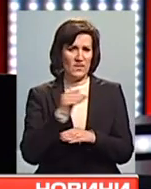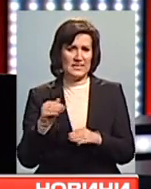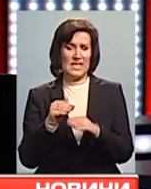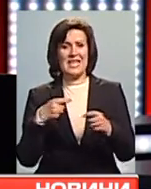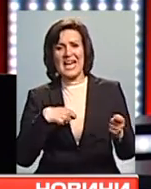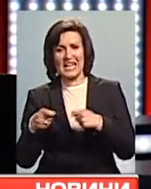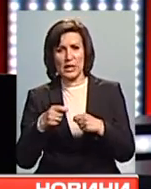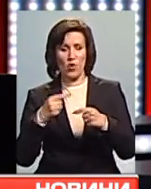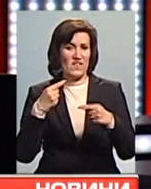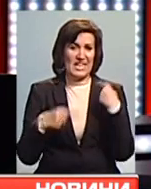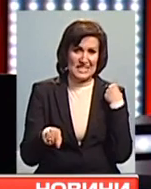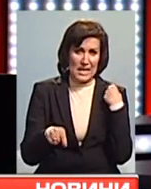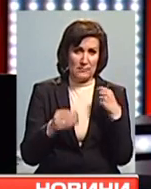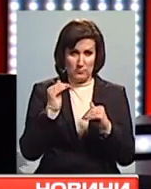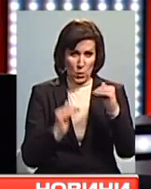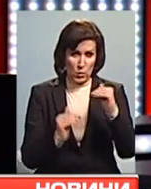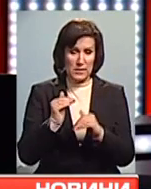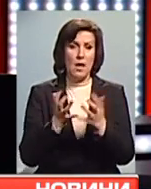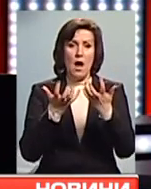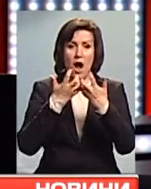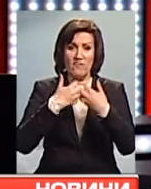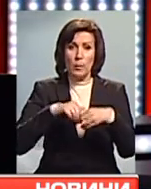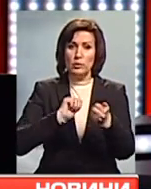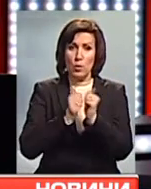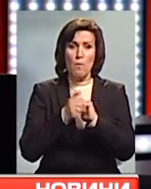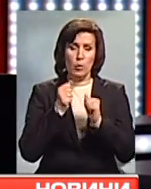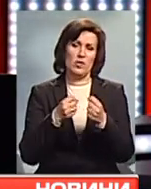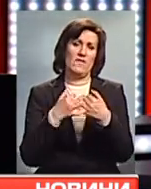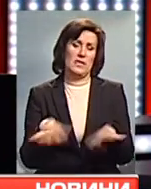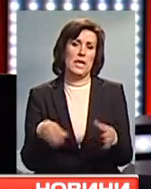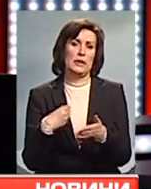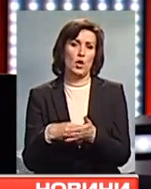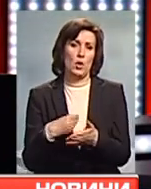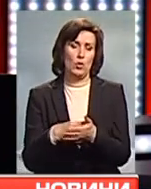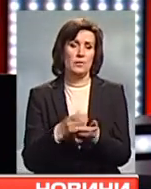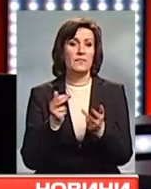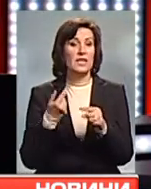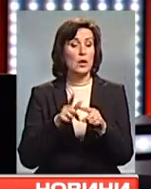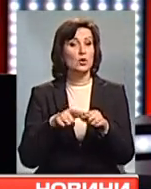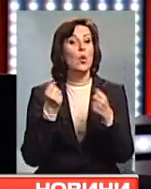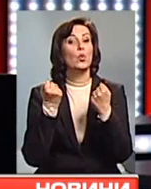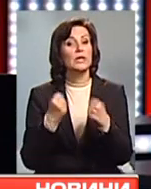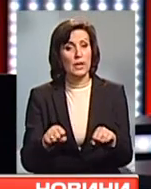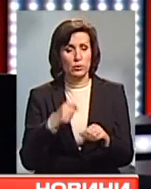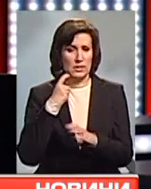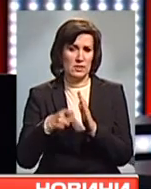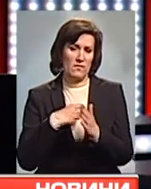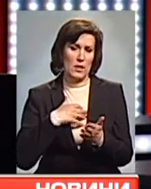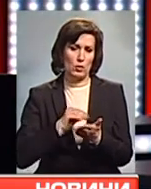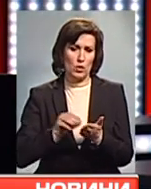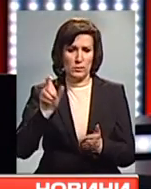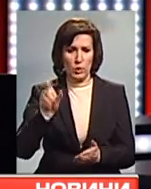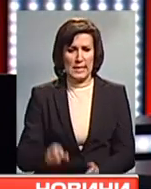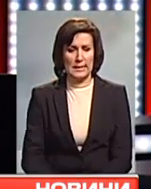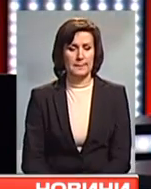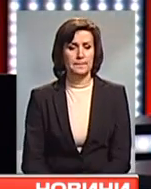та ринковий курси різняться, на автоматичному обміні можна втратити гроші. Як цього уникнути, дізнавався Роман